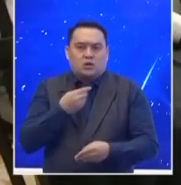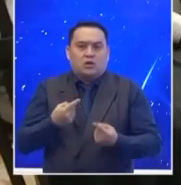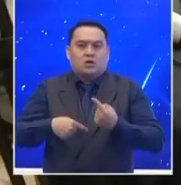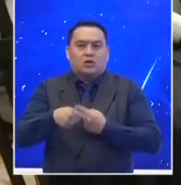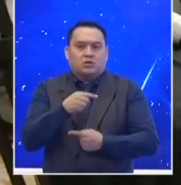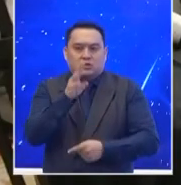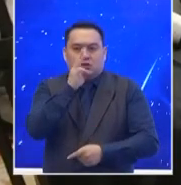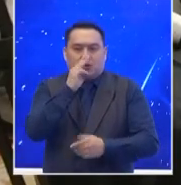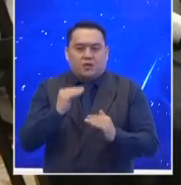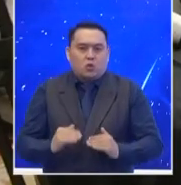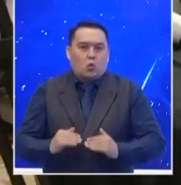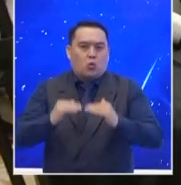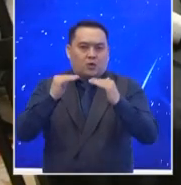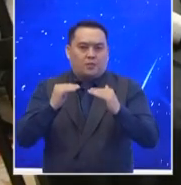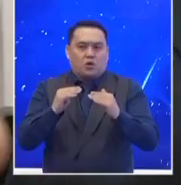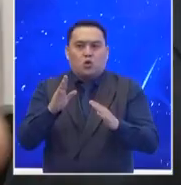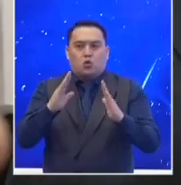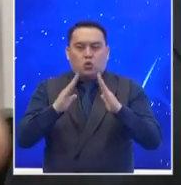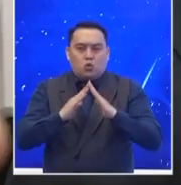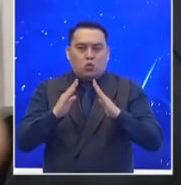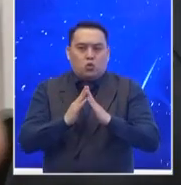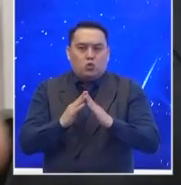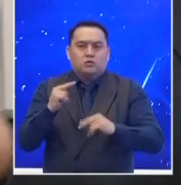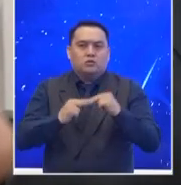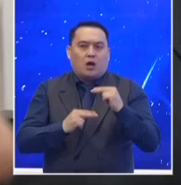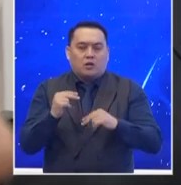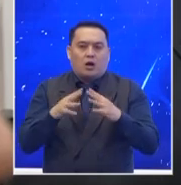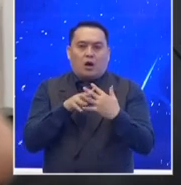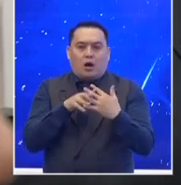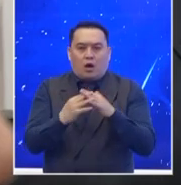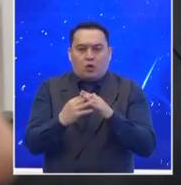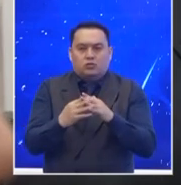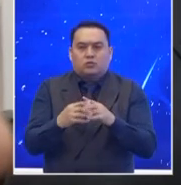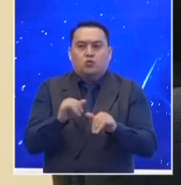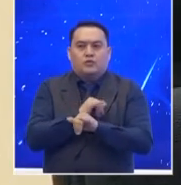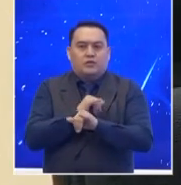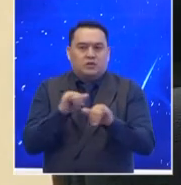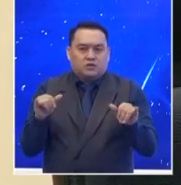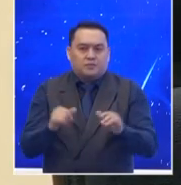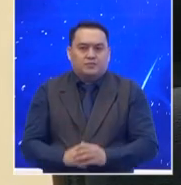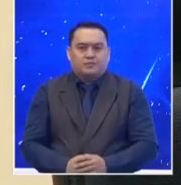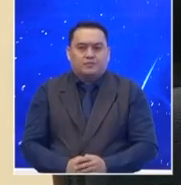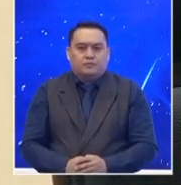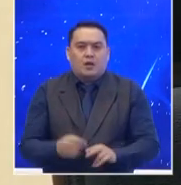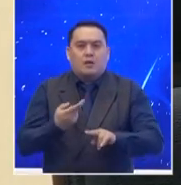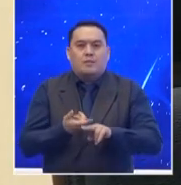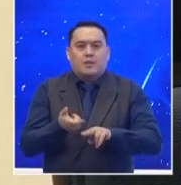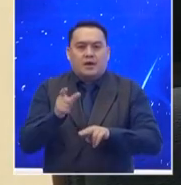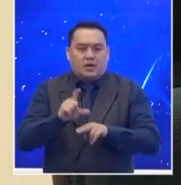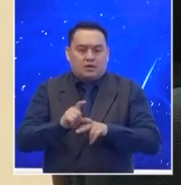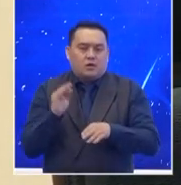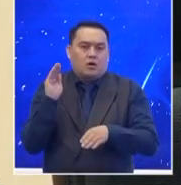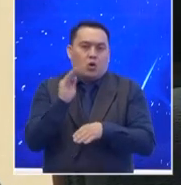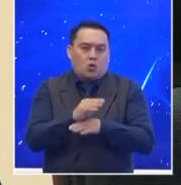қызметкерлерінің еңбегі ақысын көтерген. Үй жалдап тұратындарға өтемақы алатын қызметкерлердің саны өскен. Поэтому это льгота.